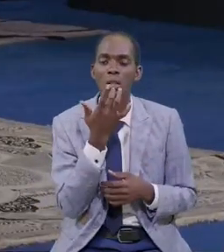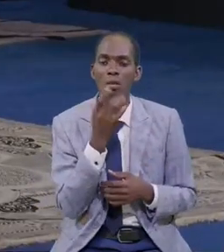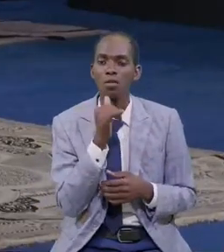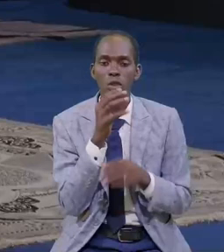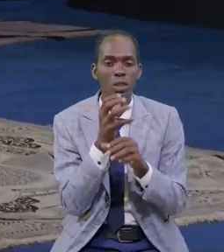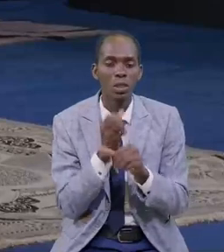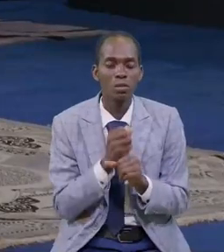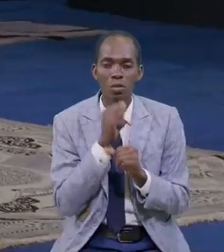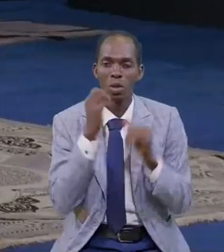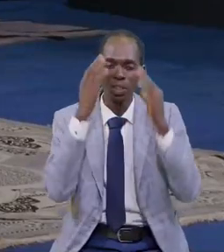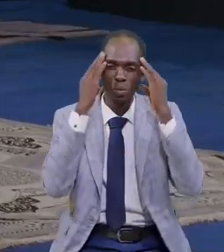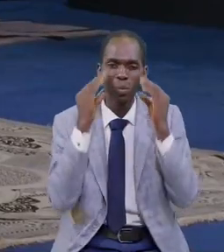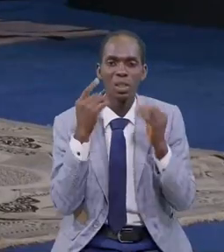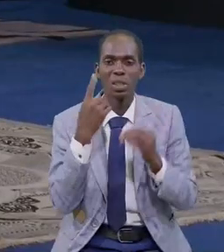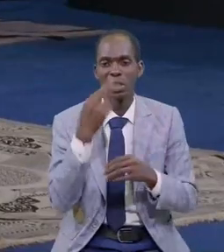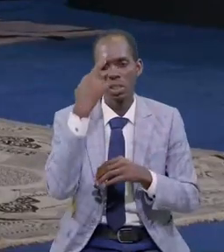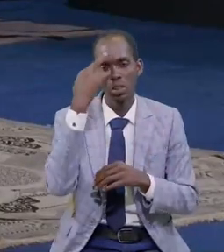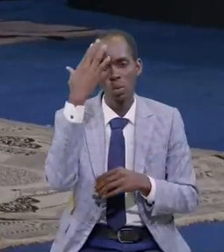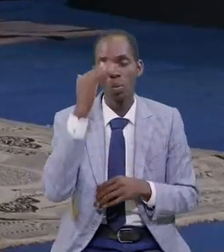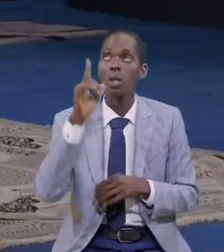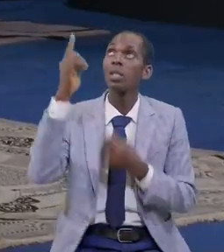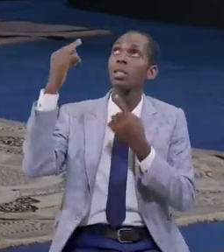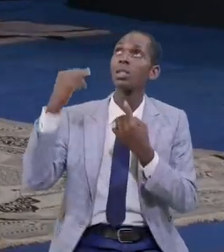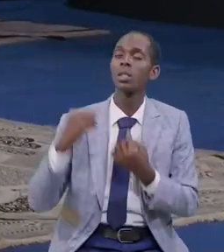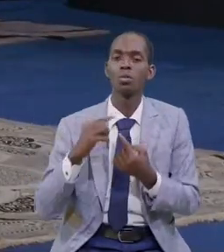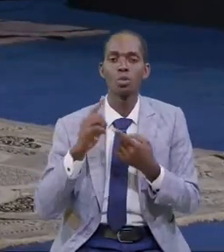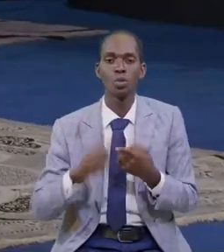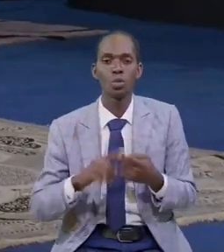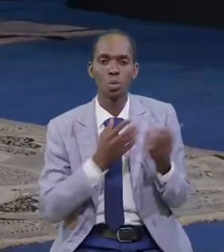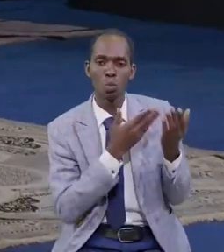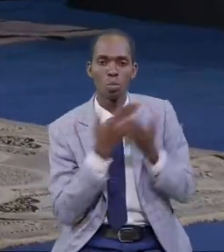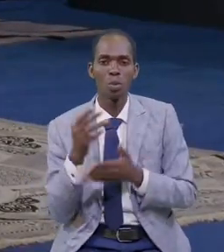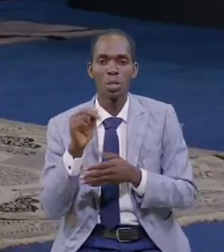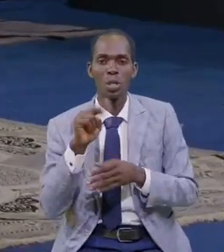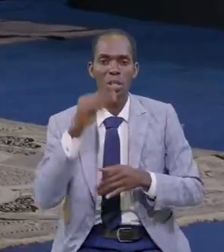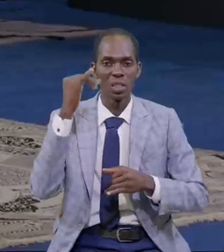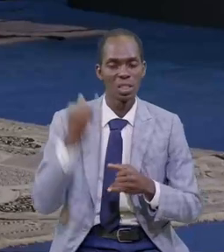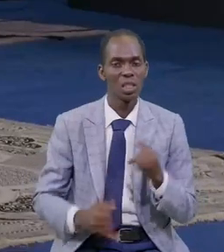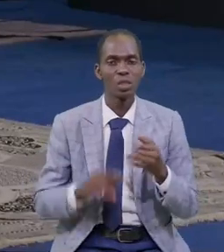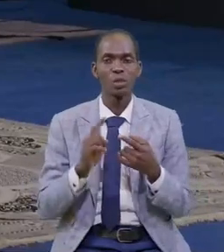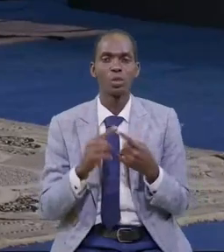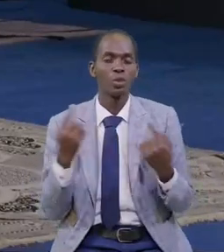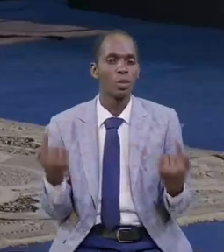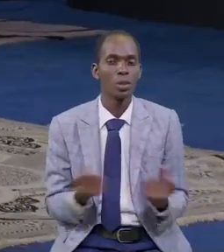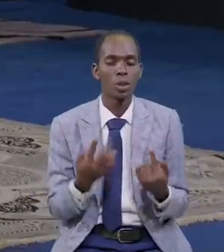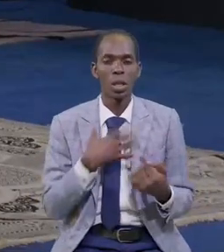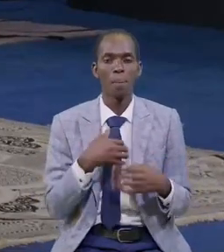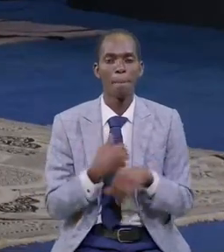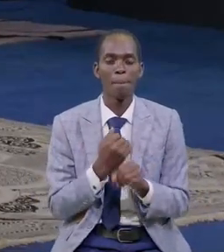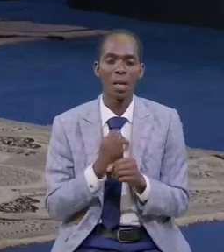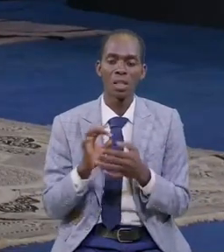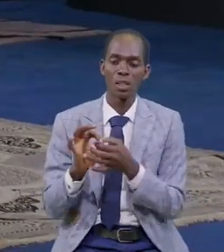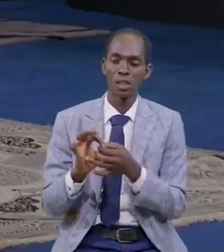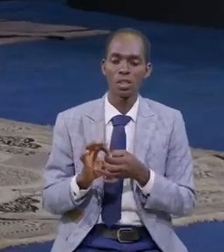l'objectif de la venue de Christ il est venu mettre fin au péchés et expier l'iniquité